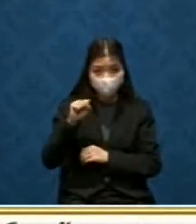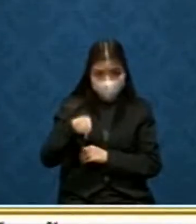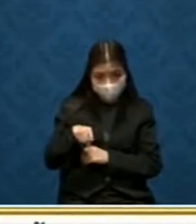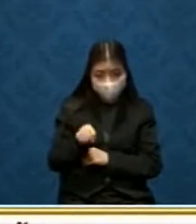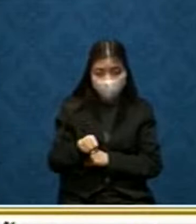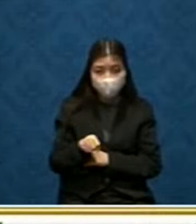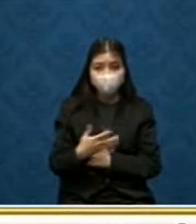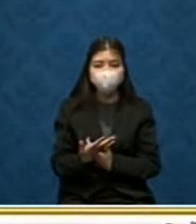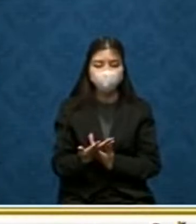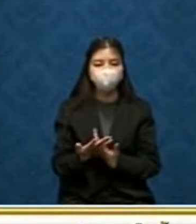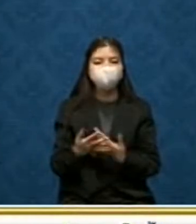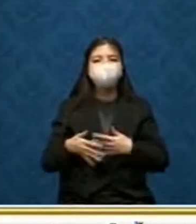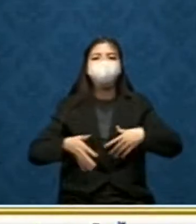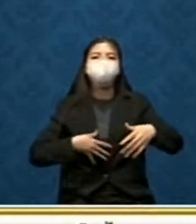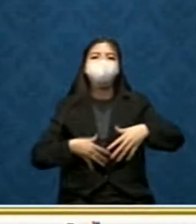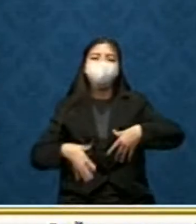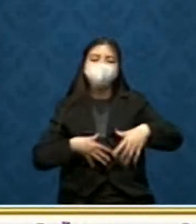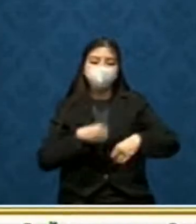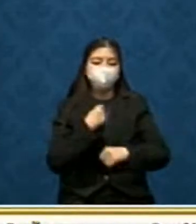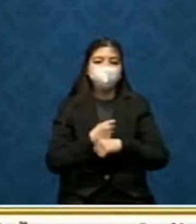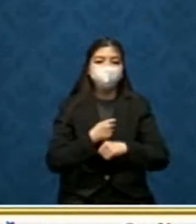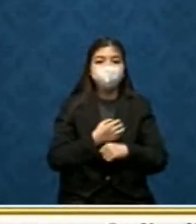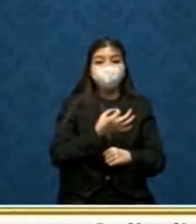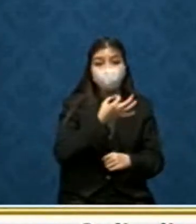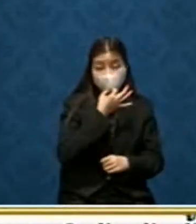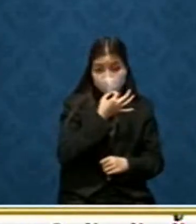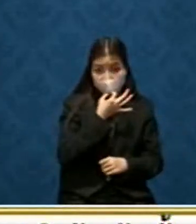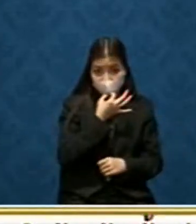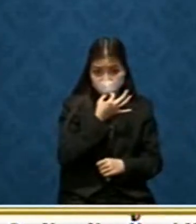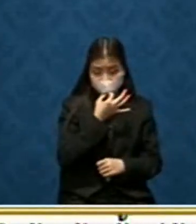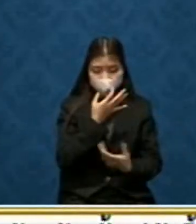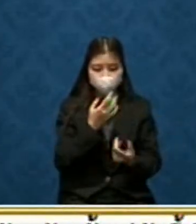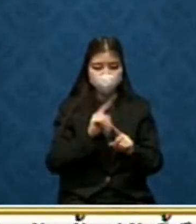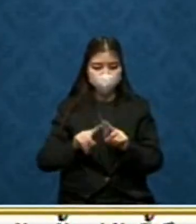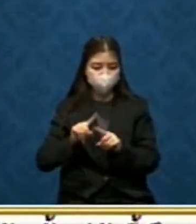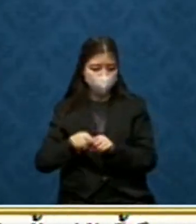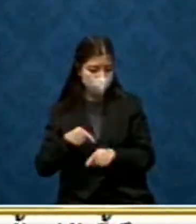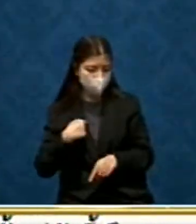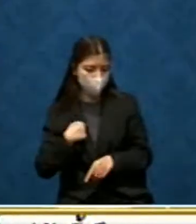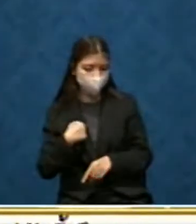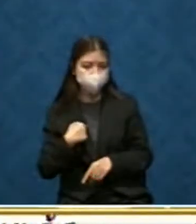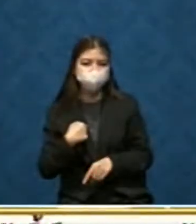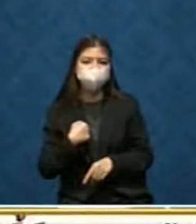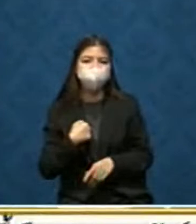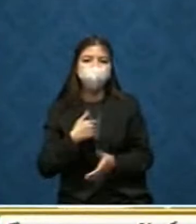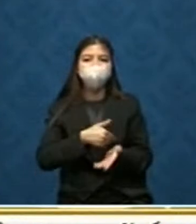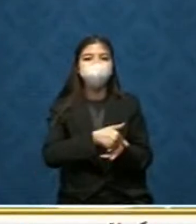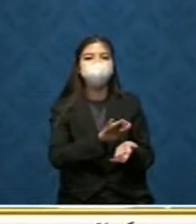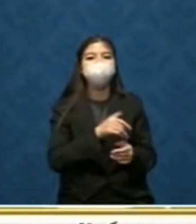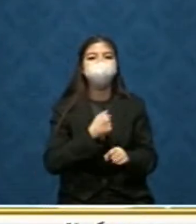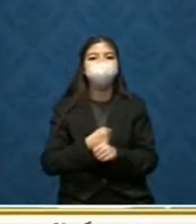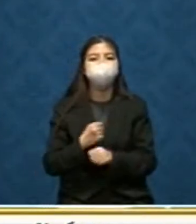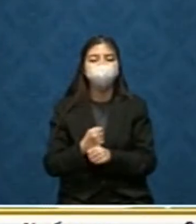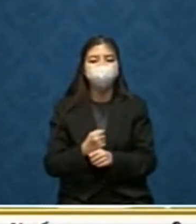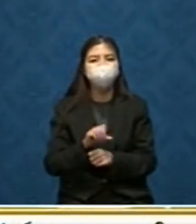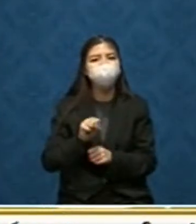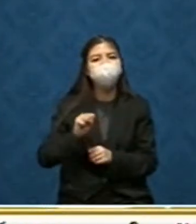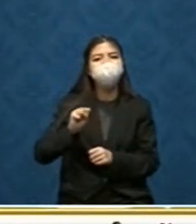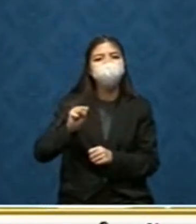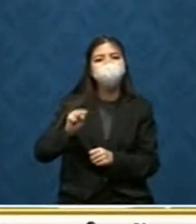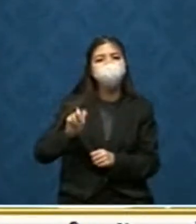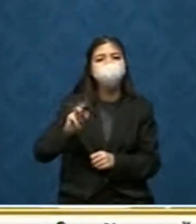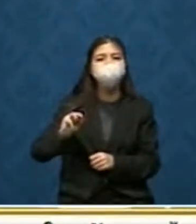จากชาวบานตาดำๆ มาอย่างอชีพ มาย่างอาีท รู้ไวัี้ว่า SME ไละเล็ก ไะไหน